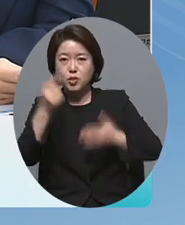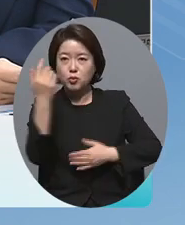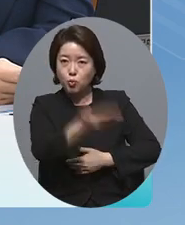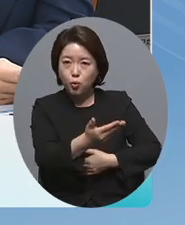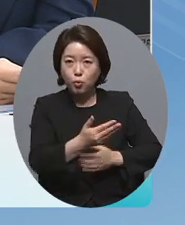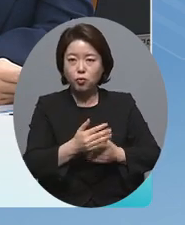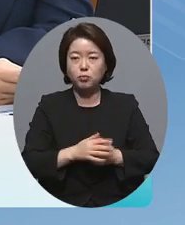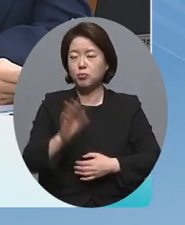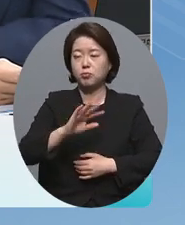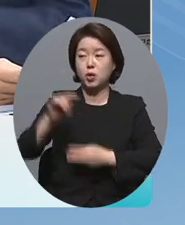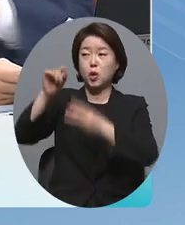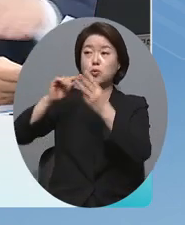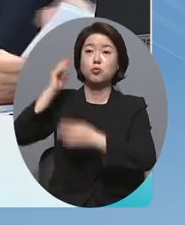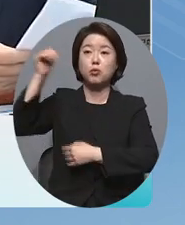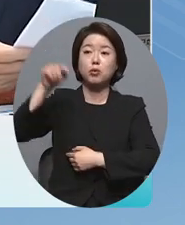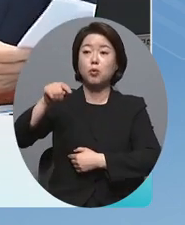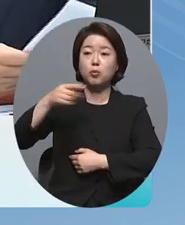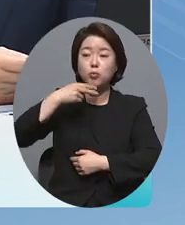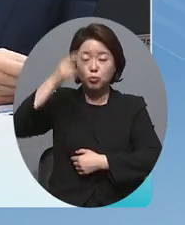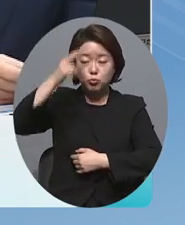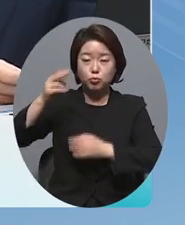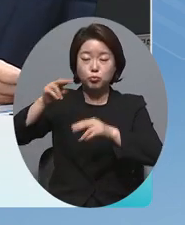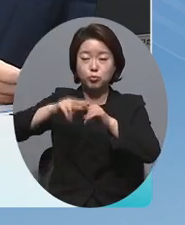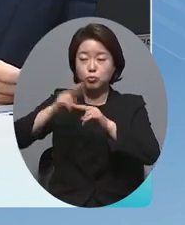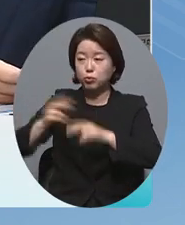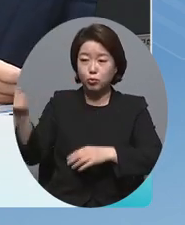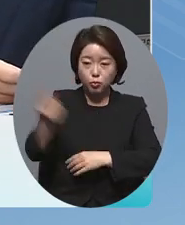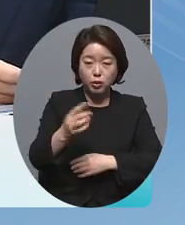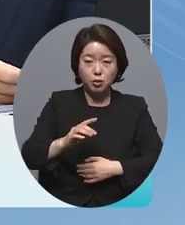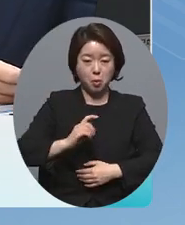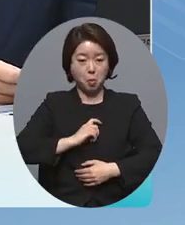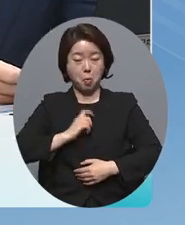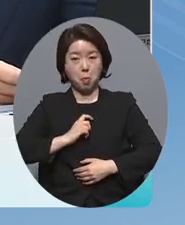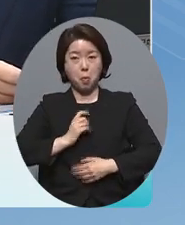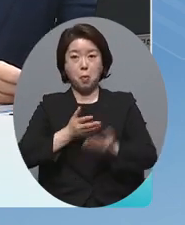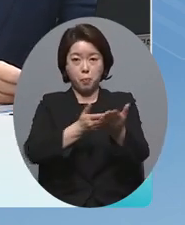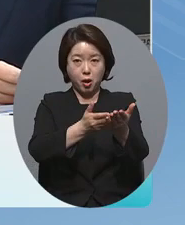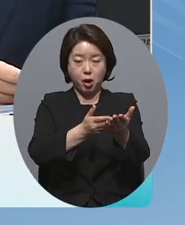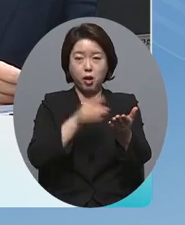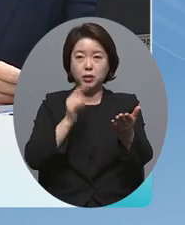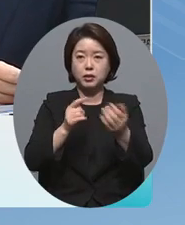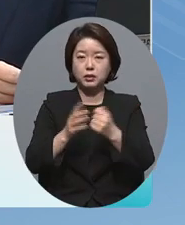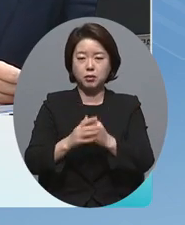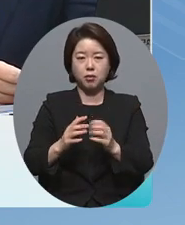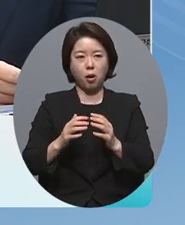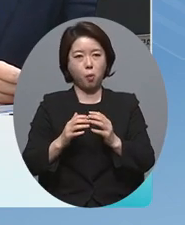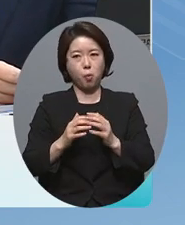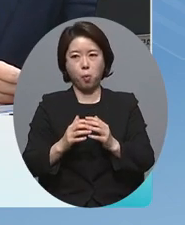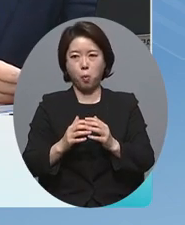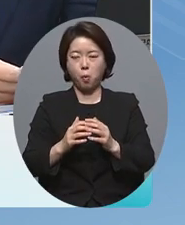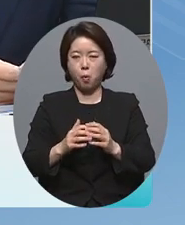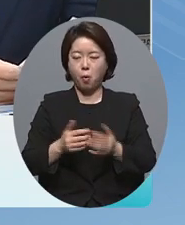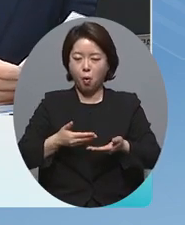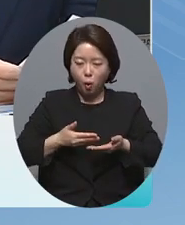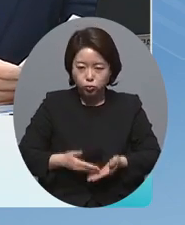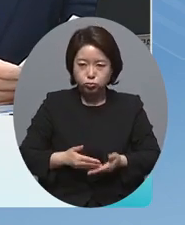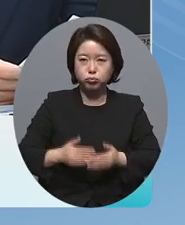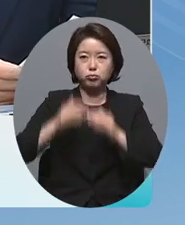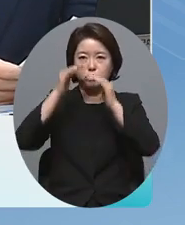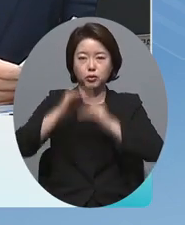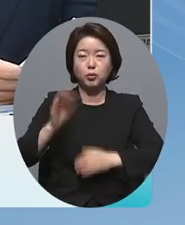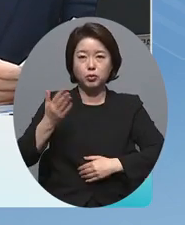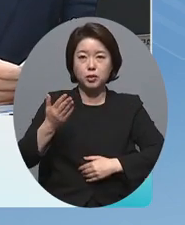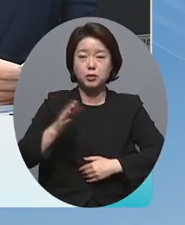지금 윤 대통령도 그 술자리에 왔다고 지금 의혹을 제기한 거잖아요. 그렇기 때문에 이건 엄중한 사안이 됐기 때문에 좀 진위가 밝혀져야 될